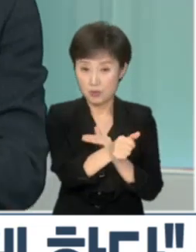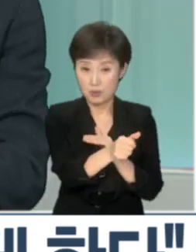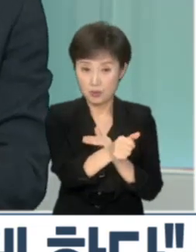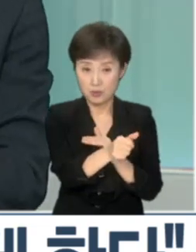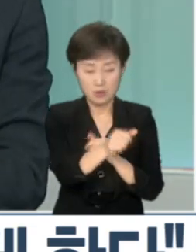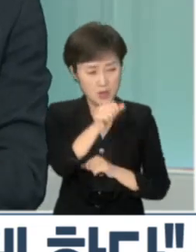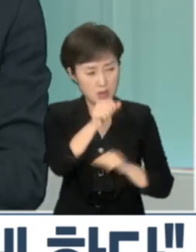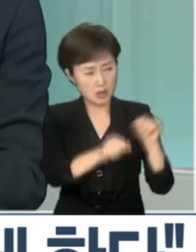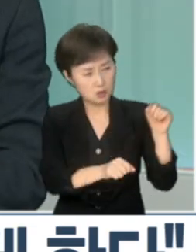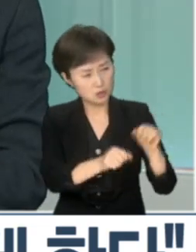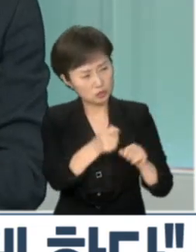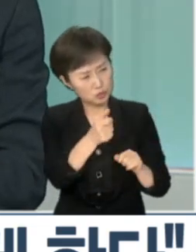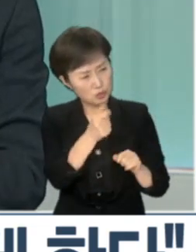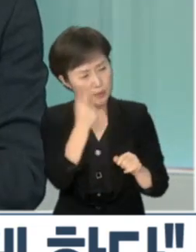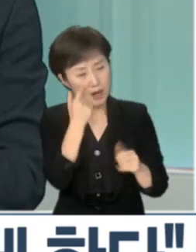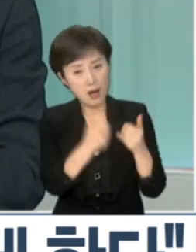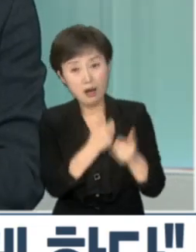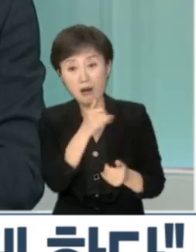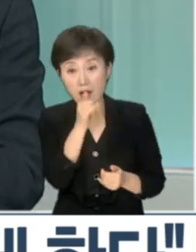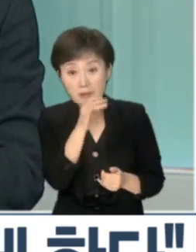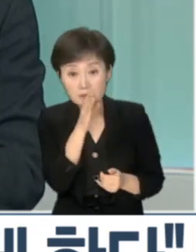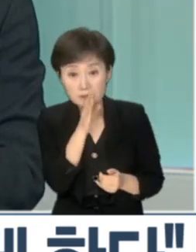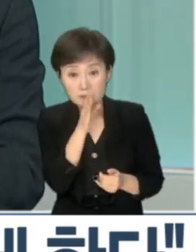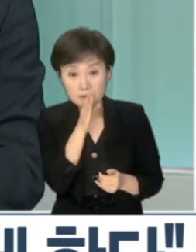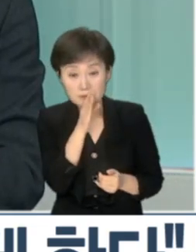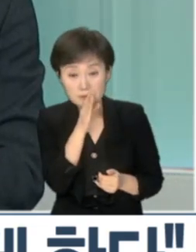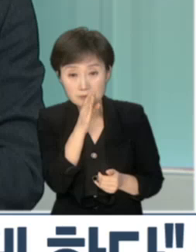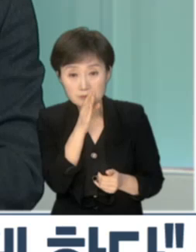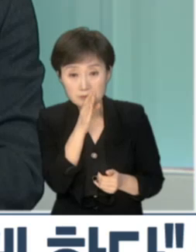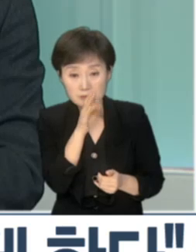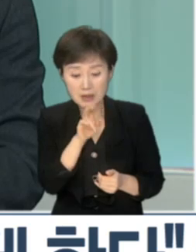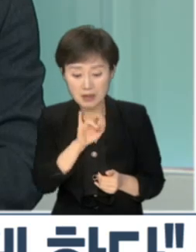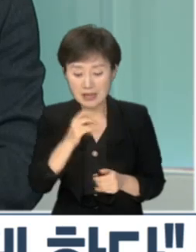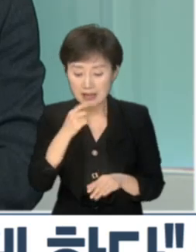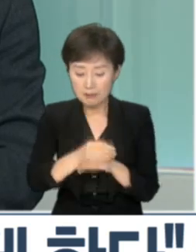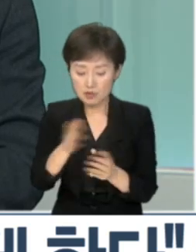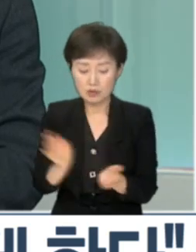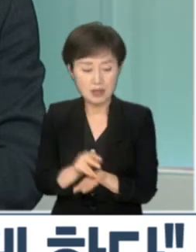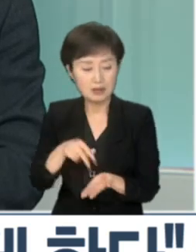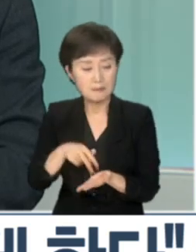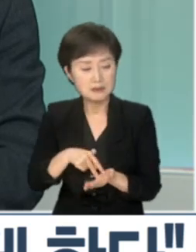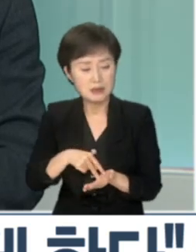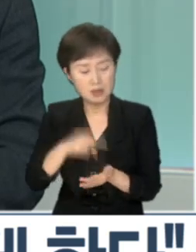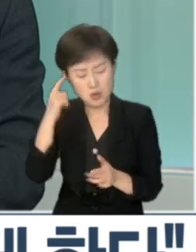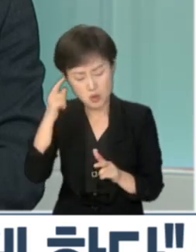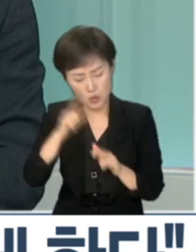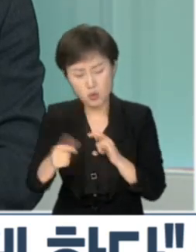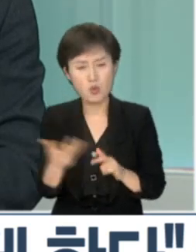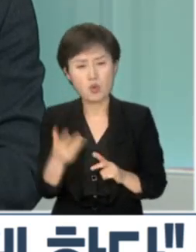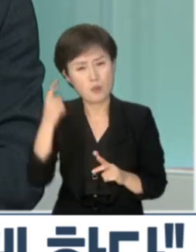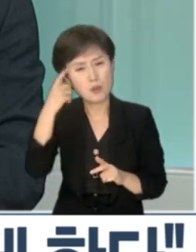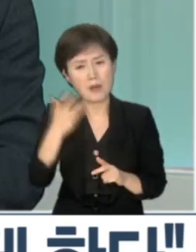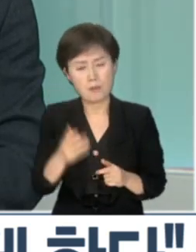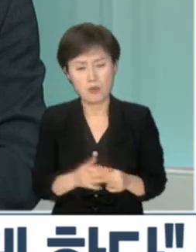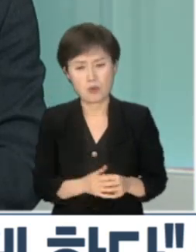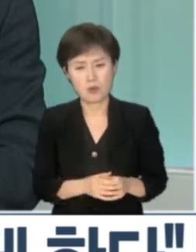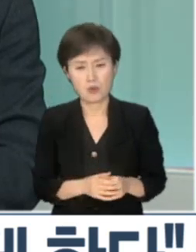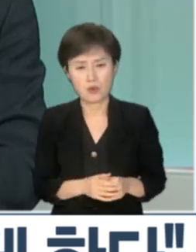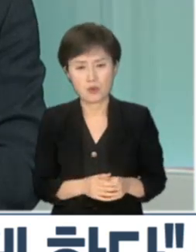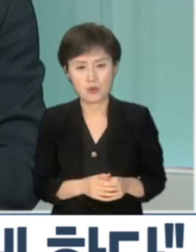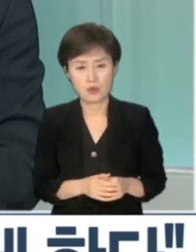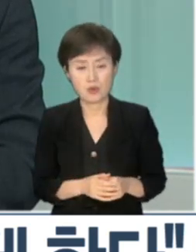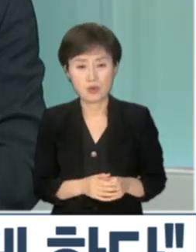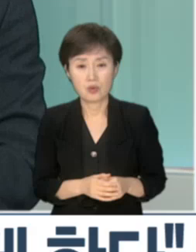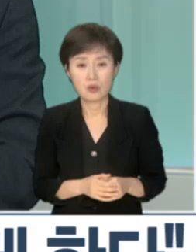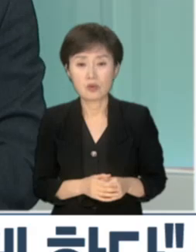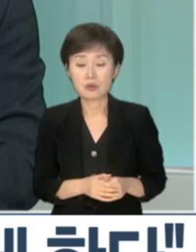한계, 그 다음에 이재명 대표 리스크, 이런 것들은 사실 민주당 입장에서는 가장 큰 골칫거리 아니겠습니까? 그 부분에 대해서는